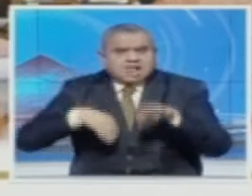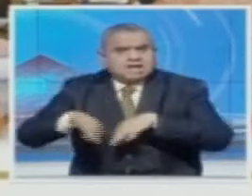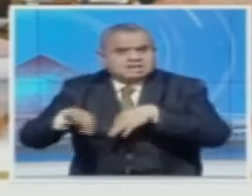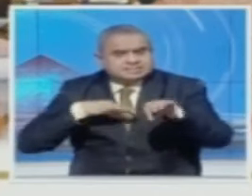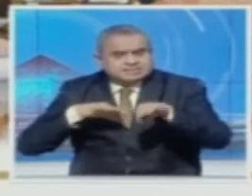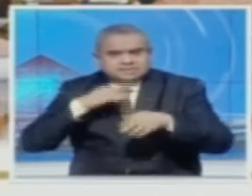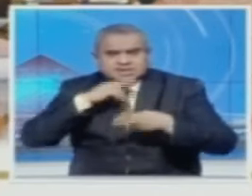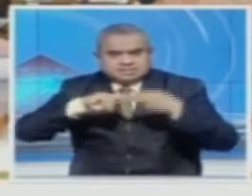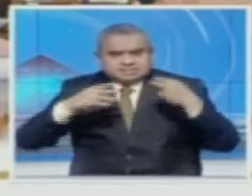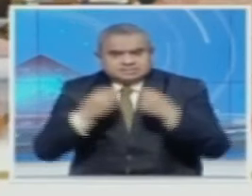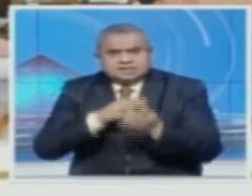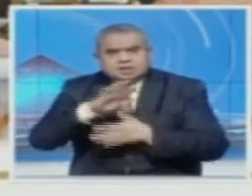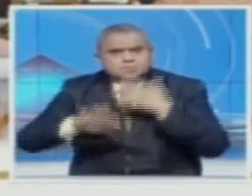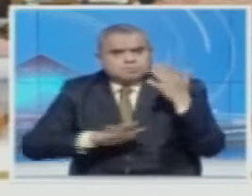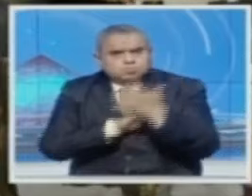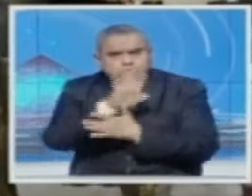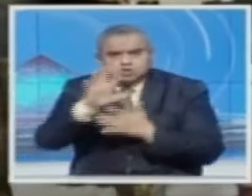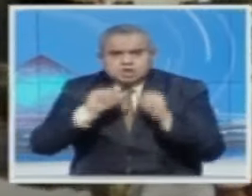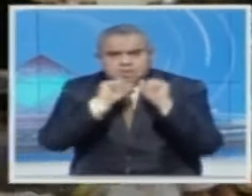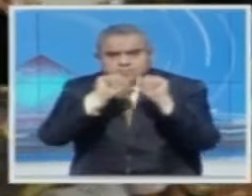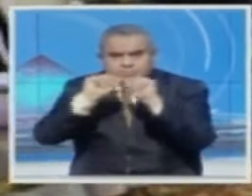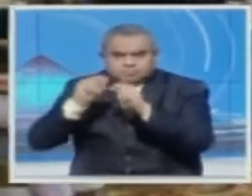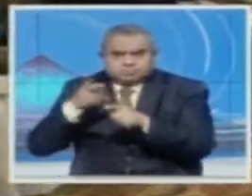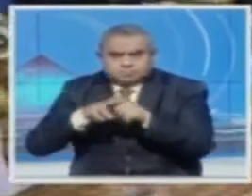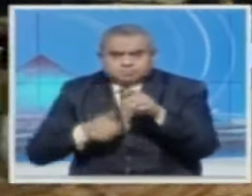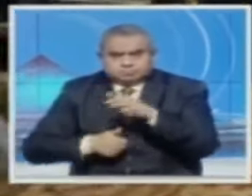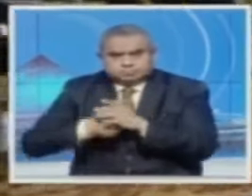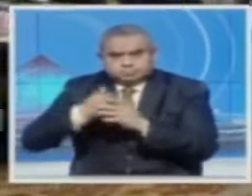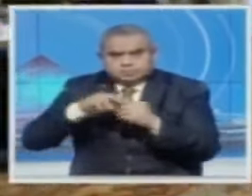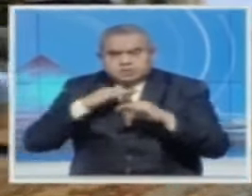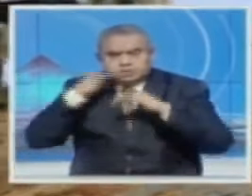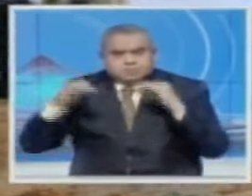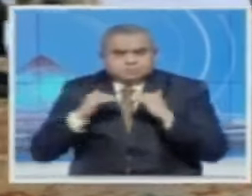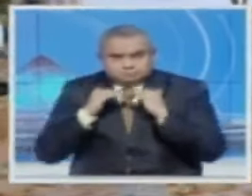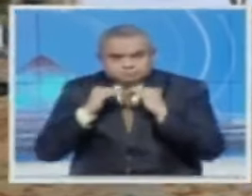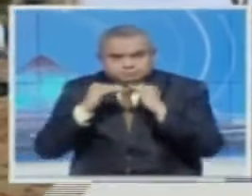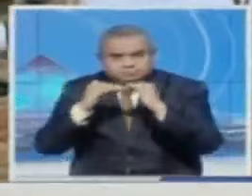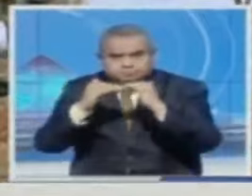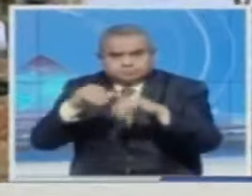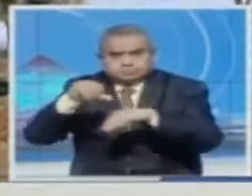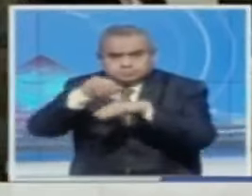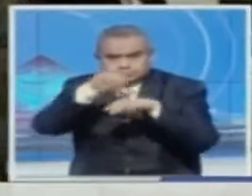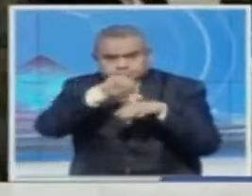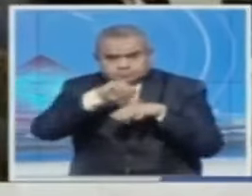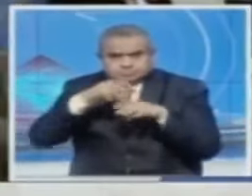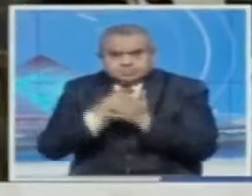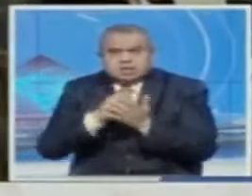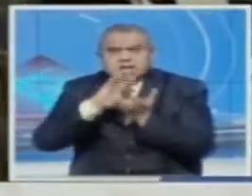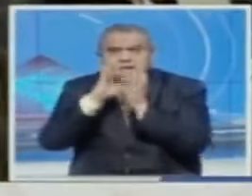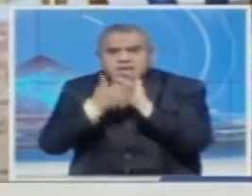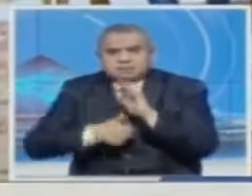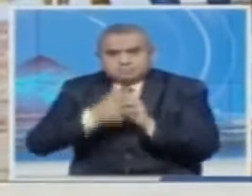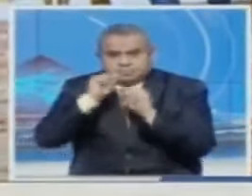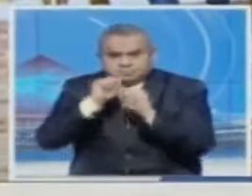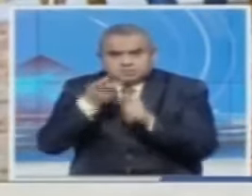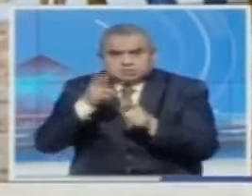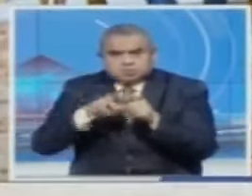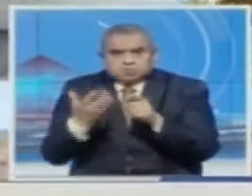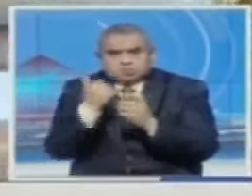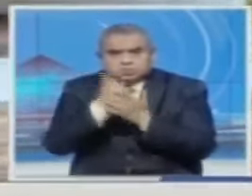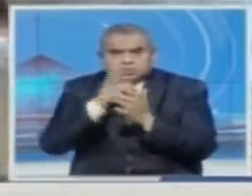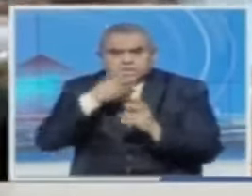وسلمية للأزمات القائمة، بما يسهم في استعادة الأمن والاستقرار الإقليميين ويصون